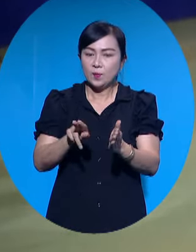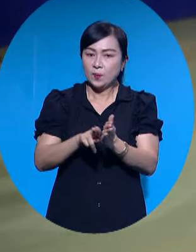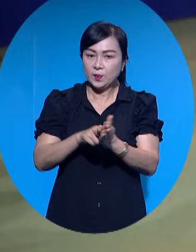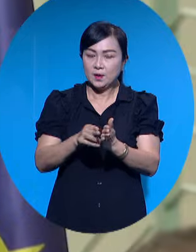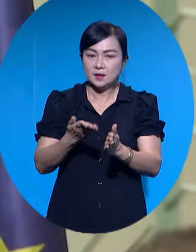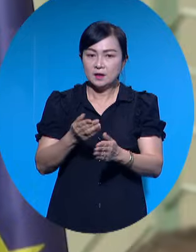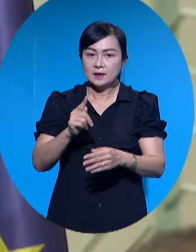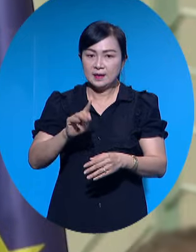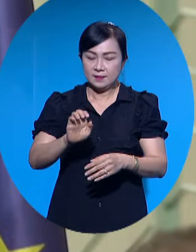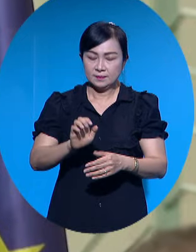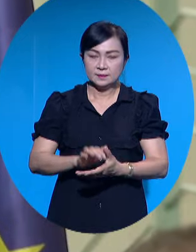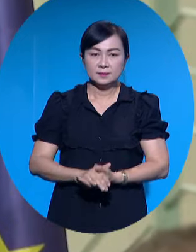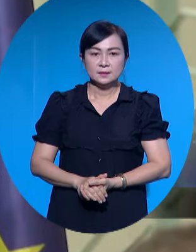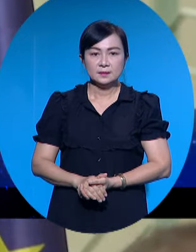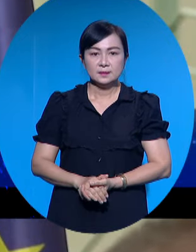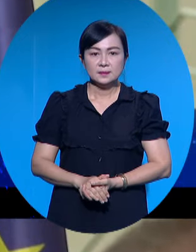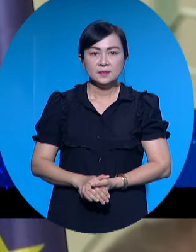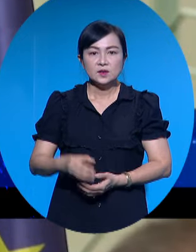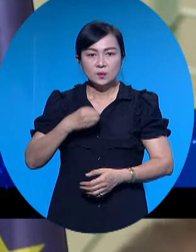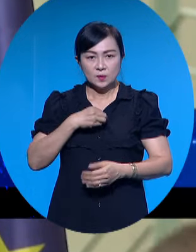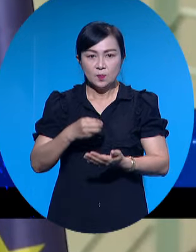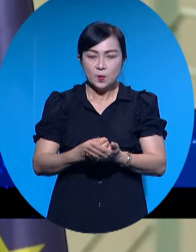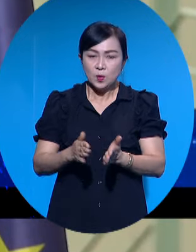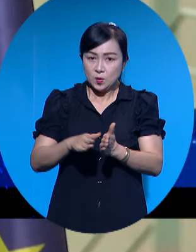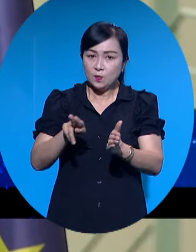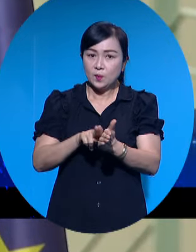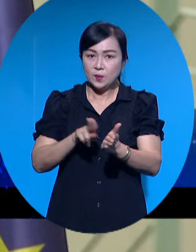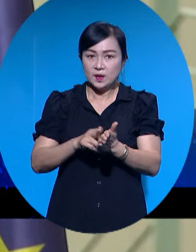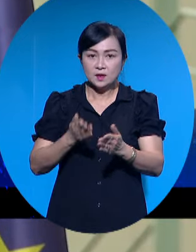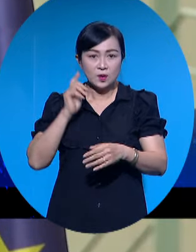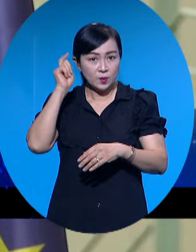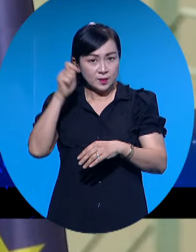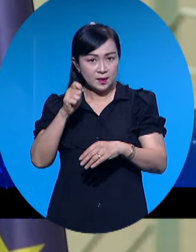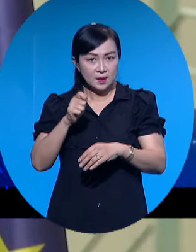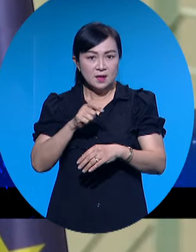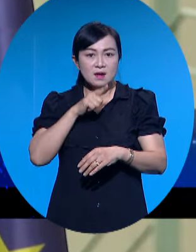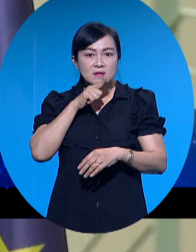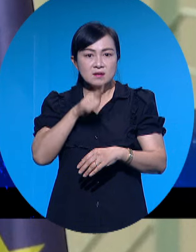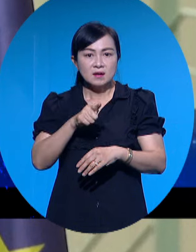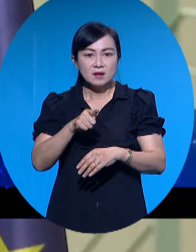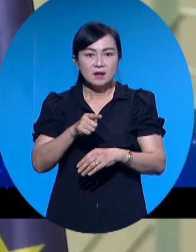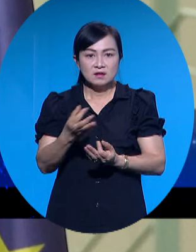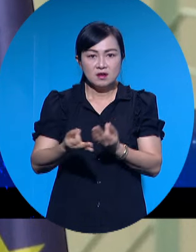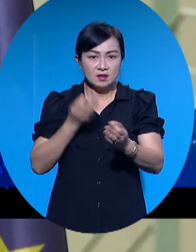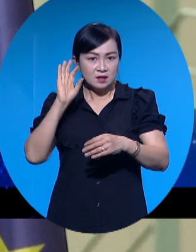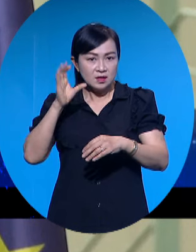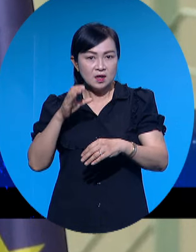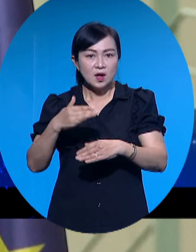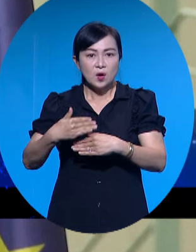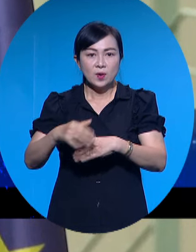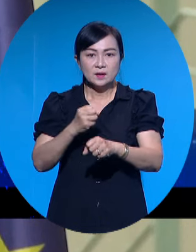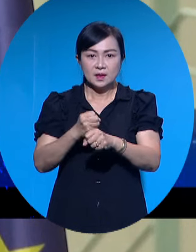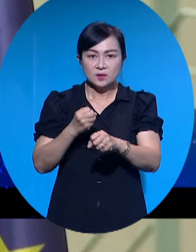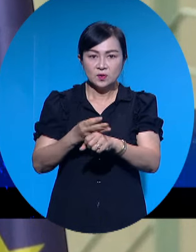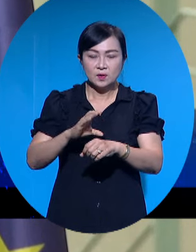cho Kiev. Chúng tôi sẽ mua thêm nhiều vũ khí hơn nữa cho Ukraine, thực tế là trên toàn bộ thị trường thế giới. Ngoài